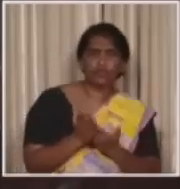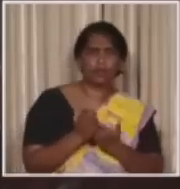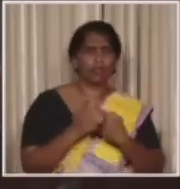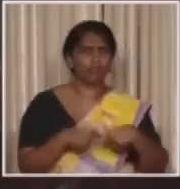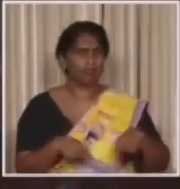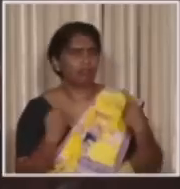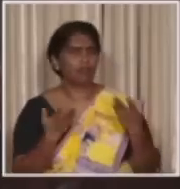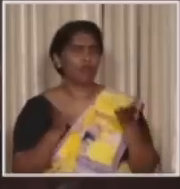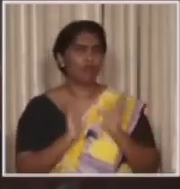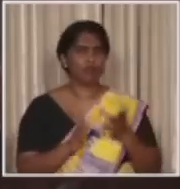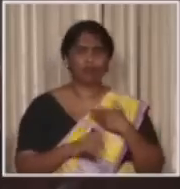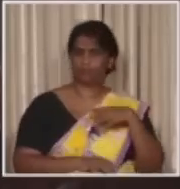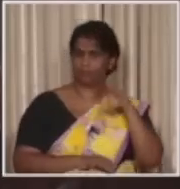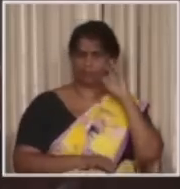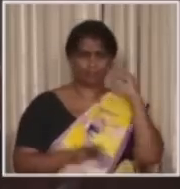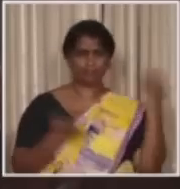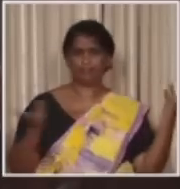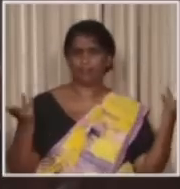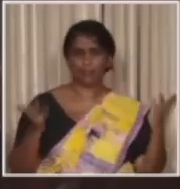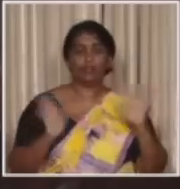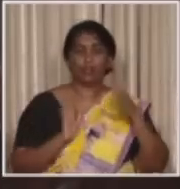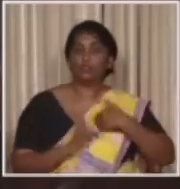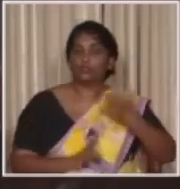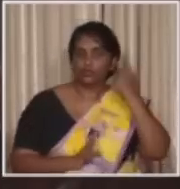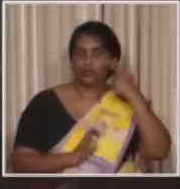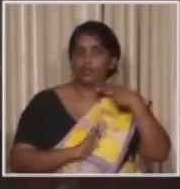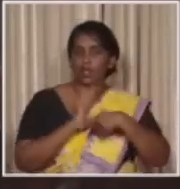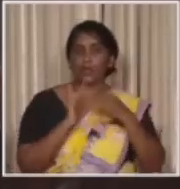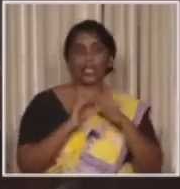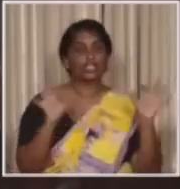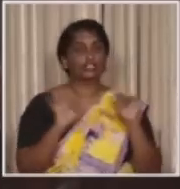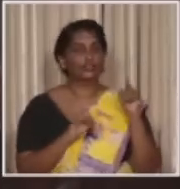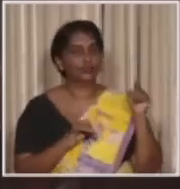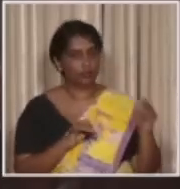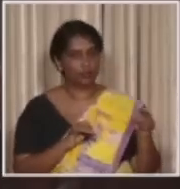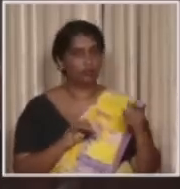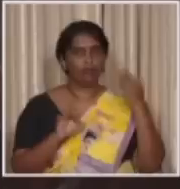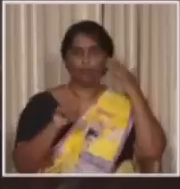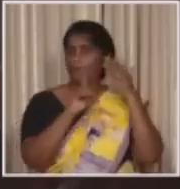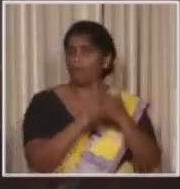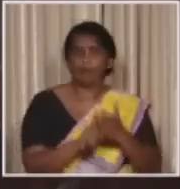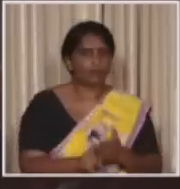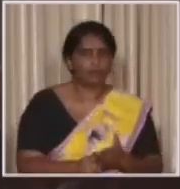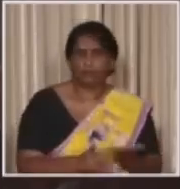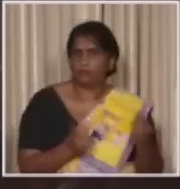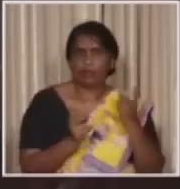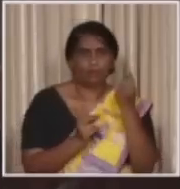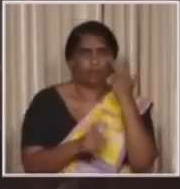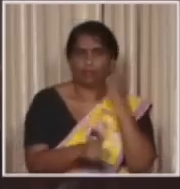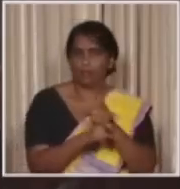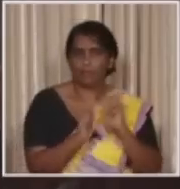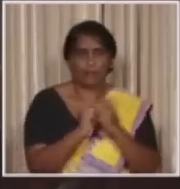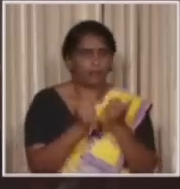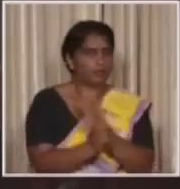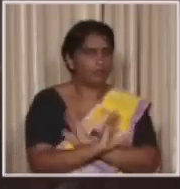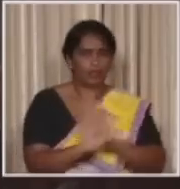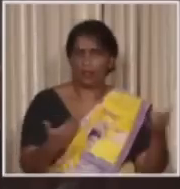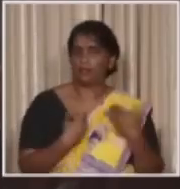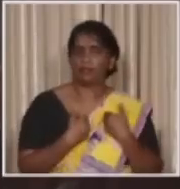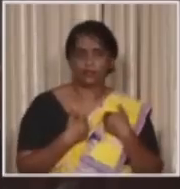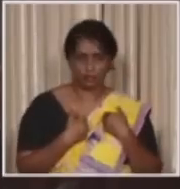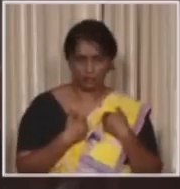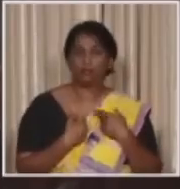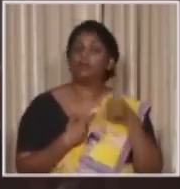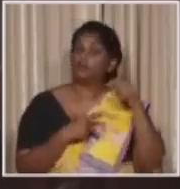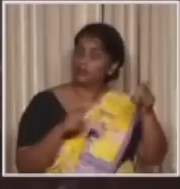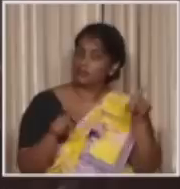තර්කය මොකද්ද කියලා. දැන් අපි දන්නවා ශ්‍රී ලංකන් ලක්ෂණ සංස්ථාව සම්බන්ධව කිසිම මූල්‍යමය ප්‍රශ්නයක් අපිට ඇවිල්ලා නැහැ.